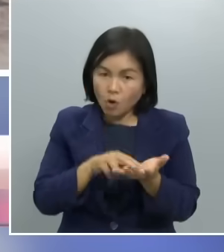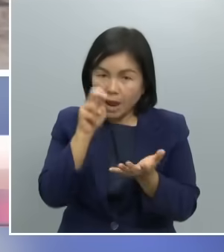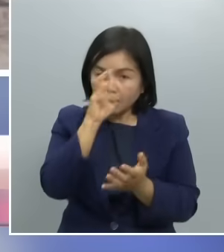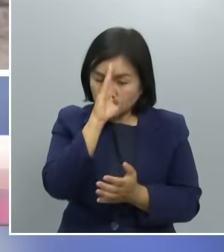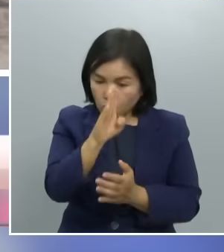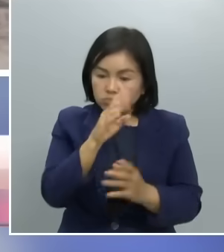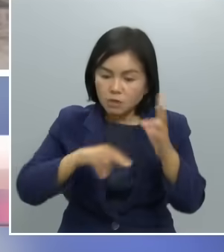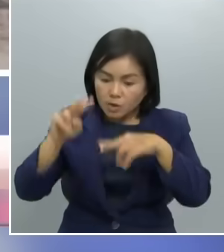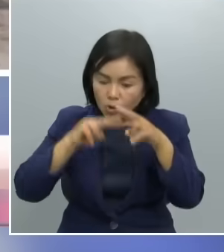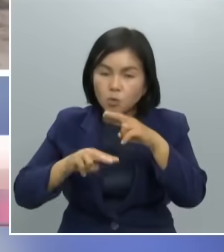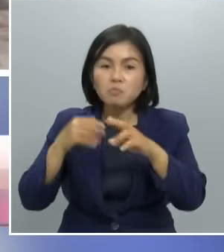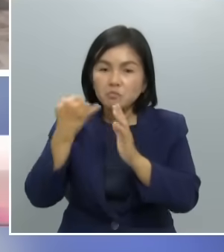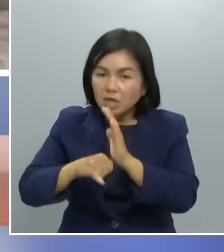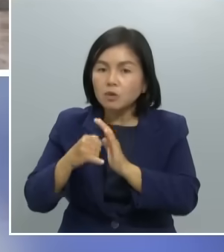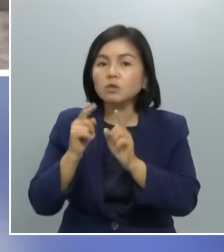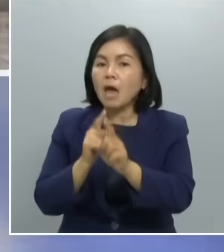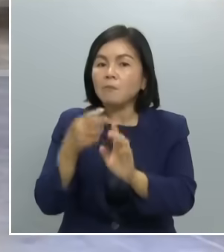ะครับผิดก็คือผิด